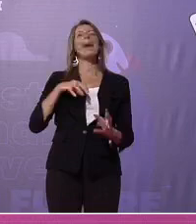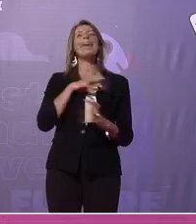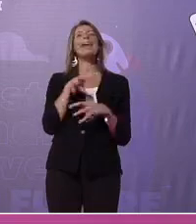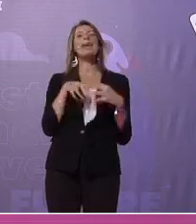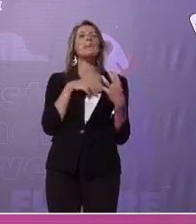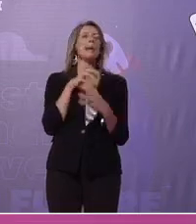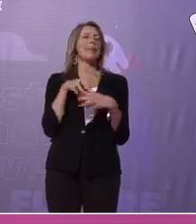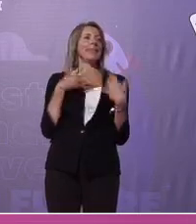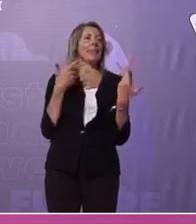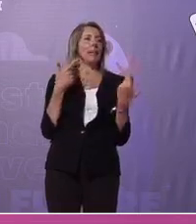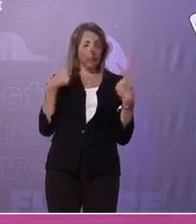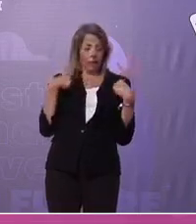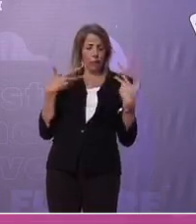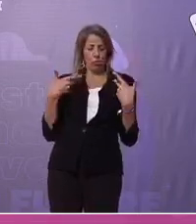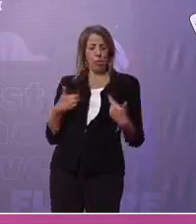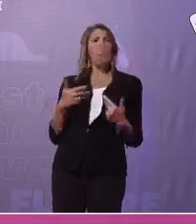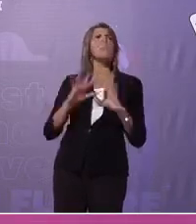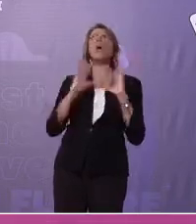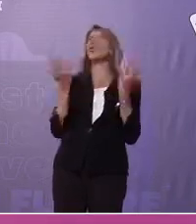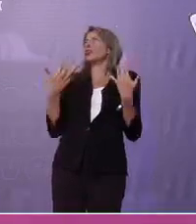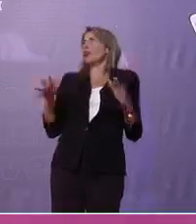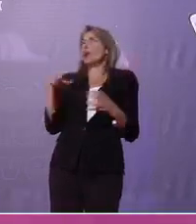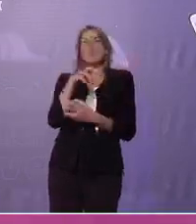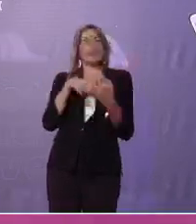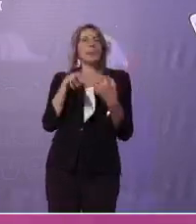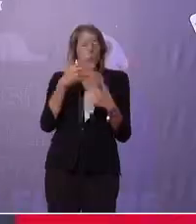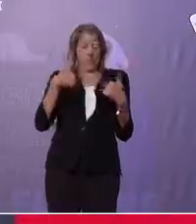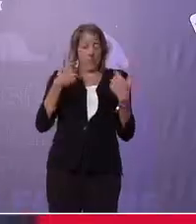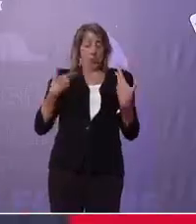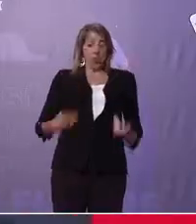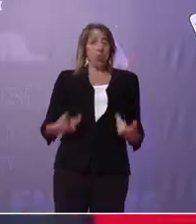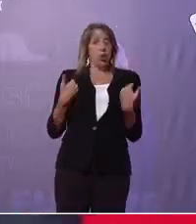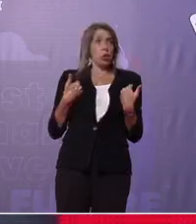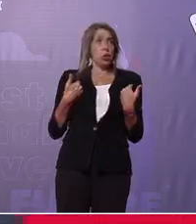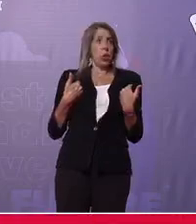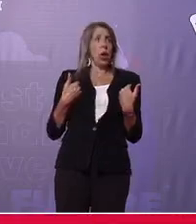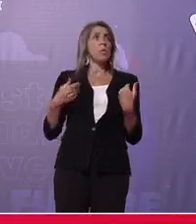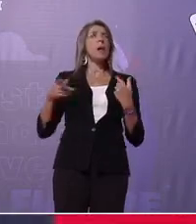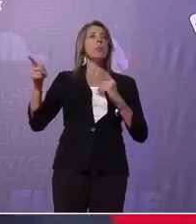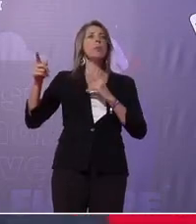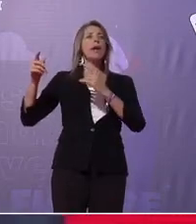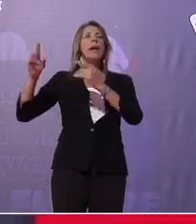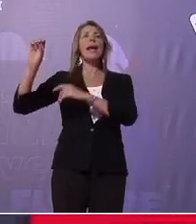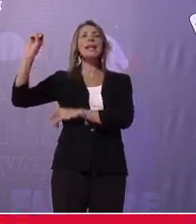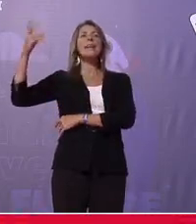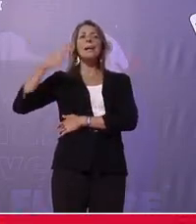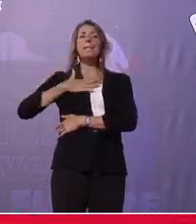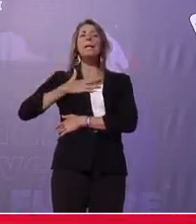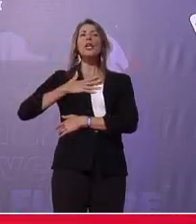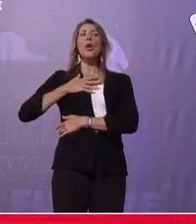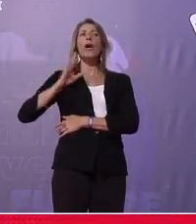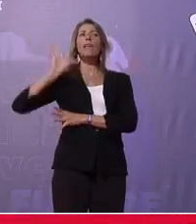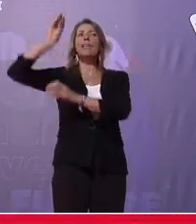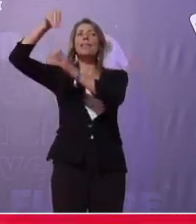esisto io qua Ma esiste di noi una una presenza nel mondo dei data una presenza digitale per così dire anche